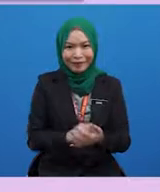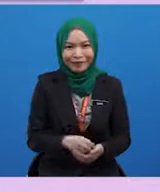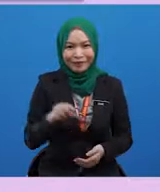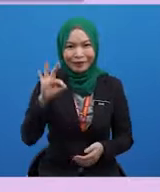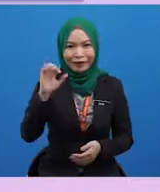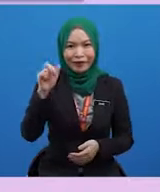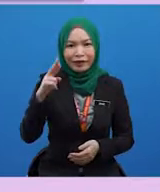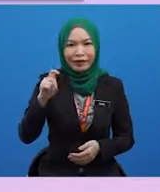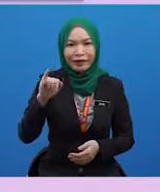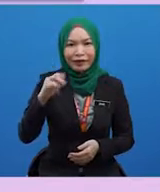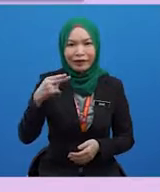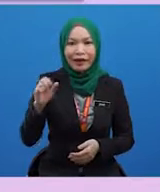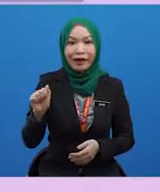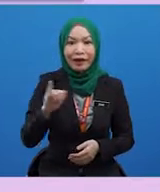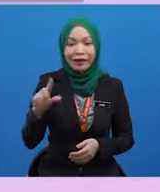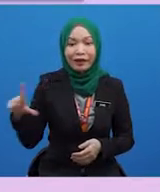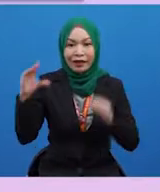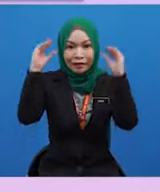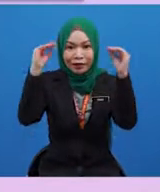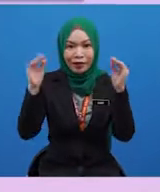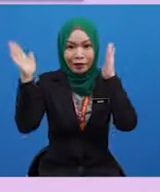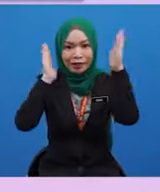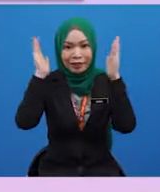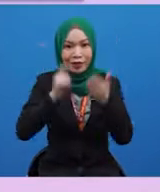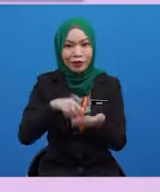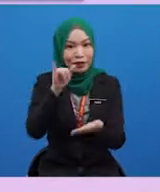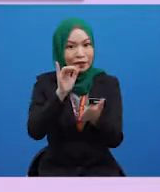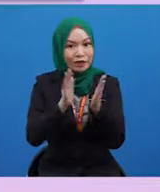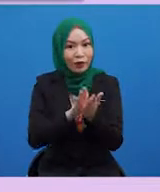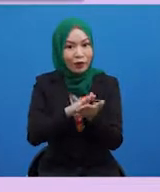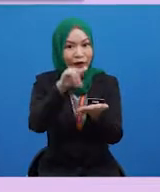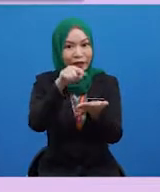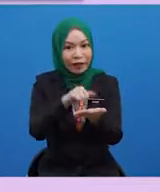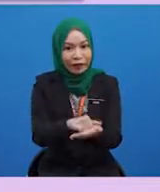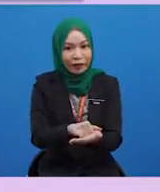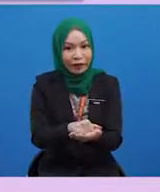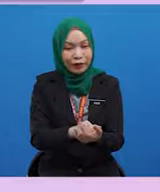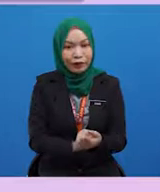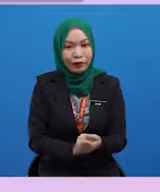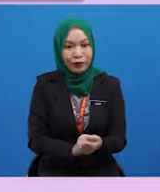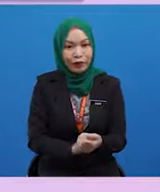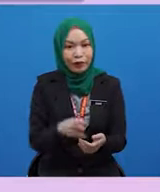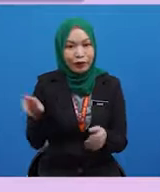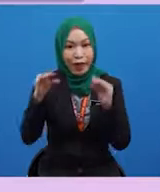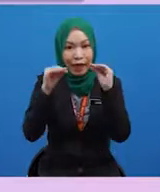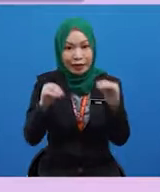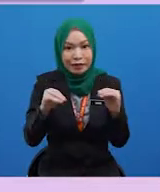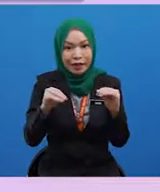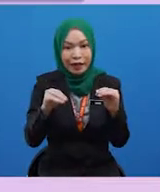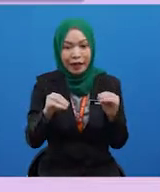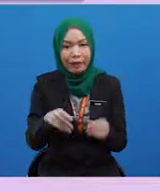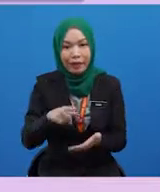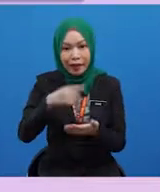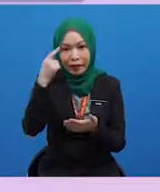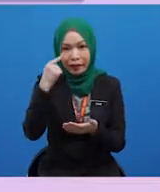Fatihah seorang guru bahasa Melayu di sekolah itu. Beliau mengajarkan mata pelajaran itu sejak 10 tahun